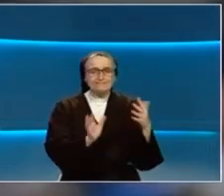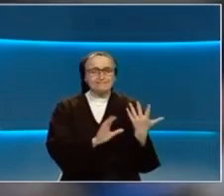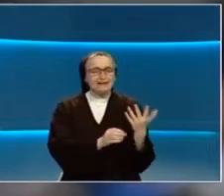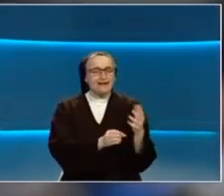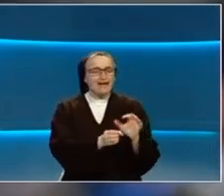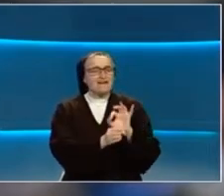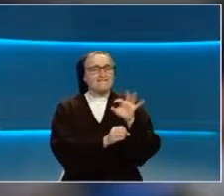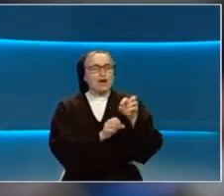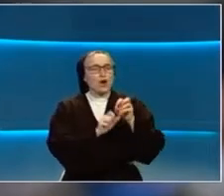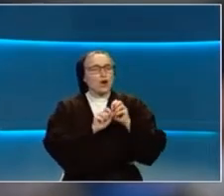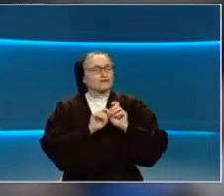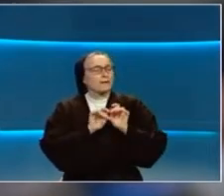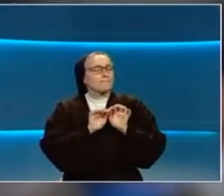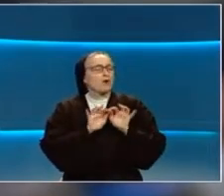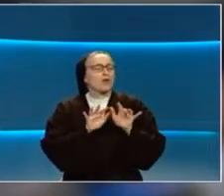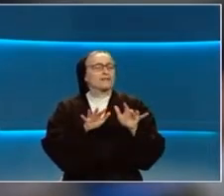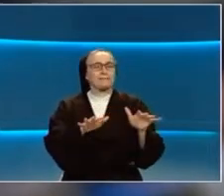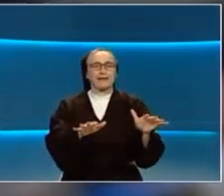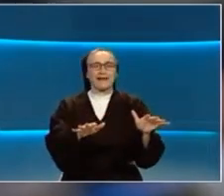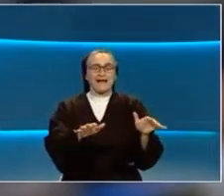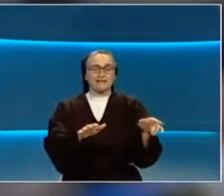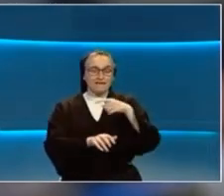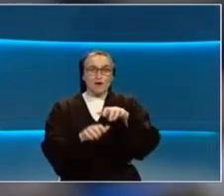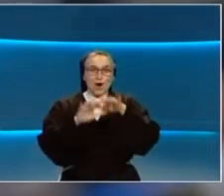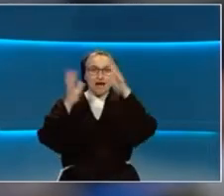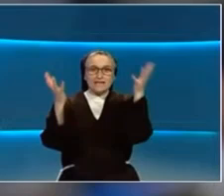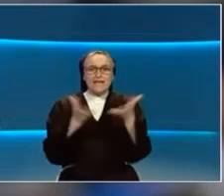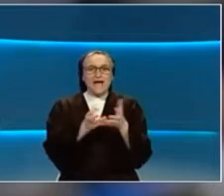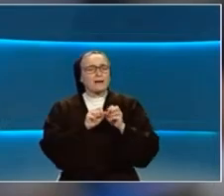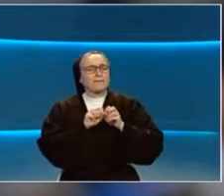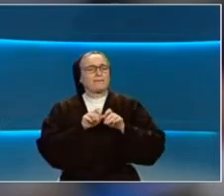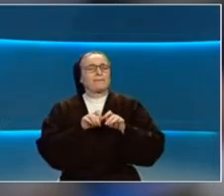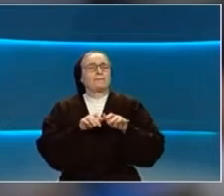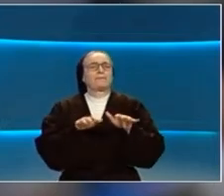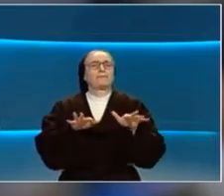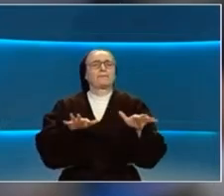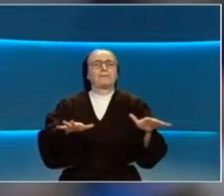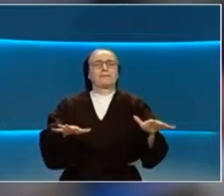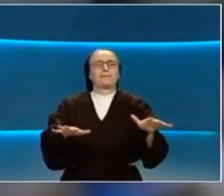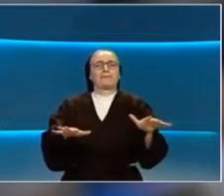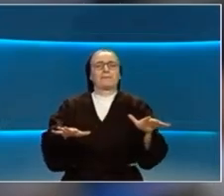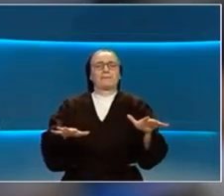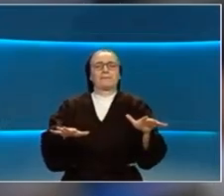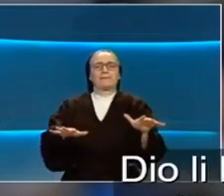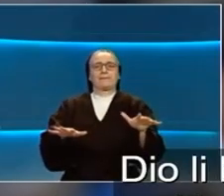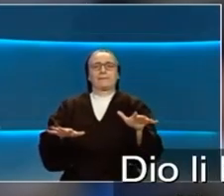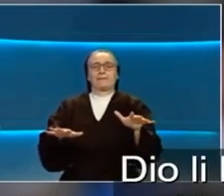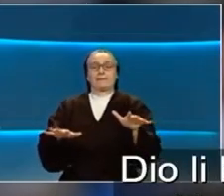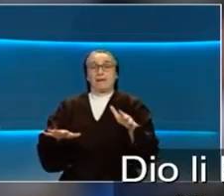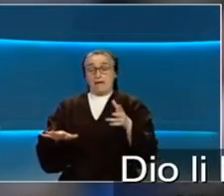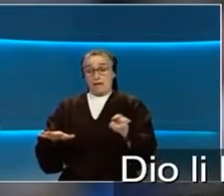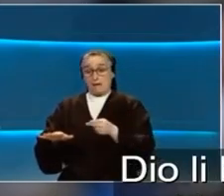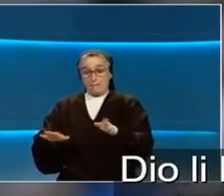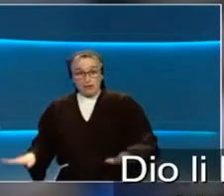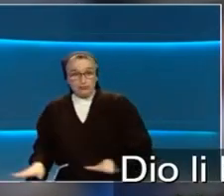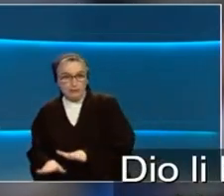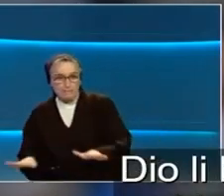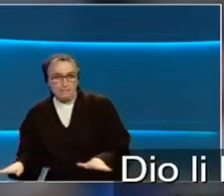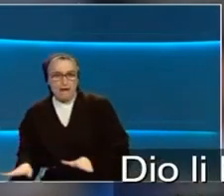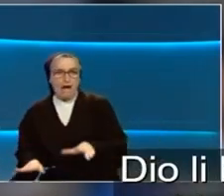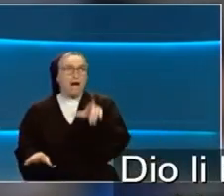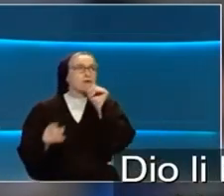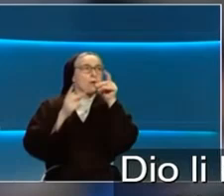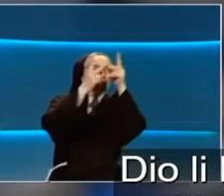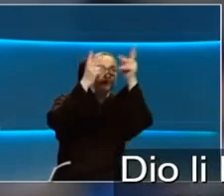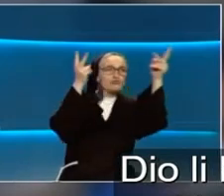siate fecondi e moltiplicatevi, riempite la terra e soggiogatela, dominate sui pesci del mare e